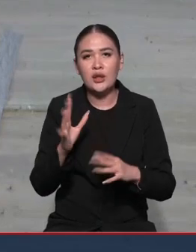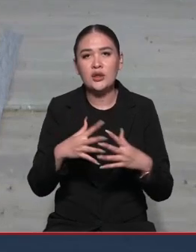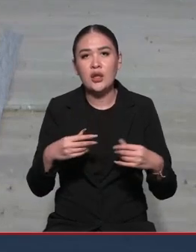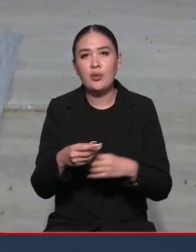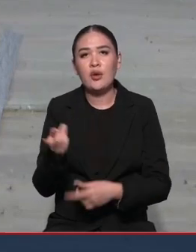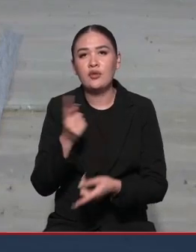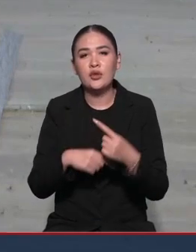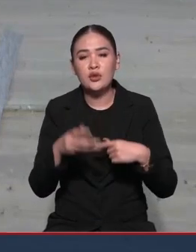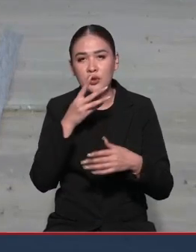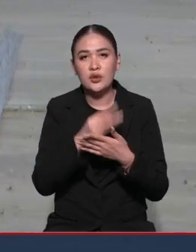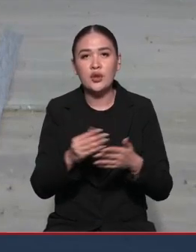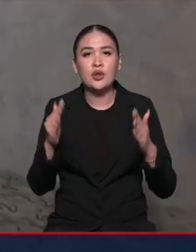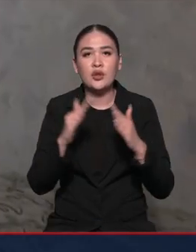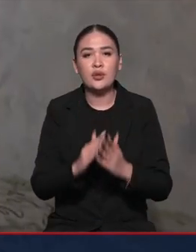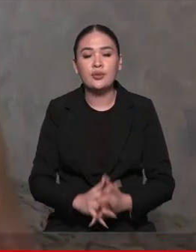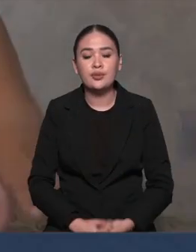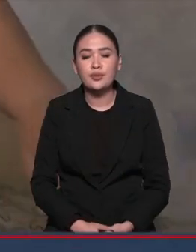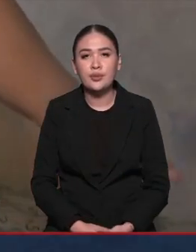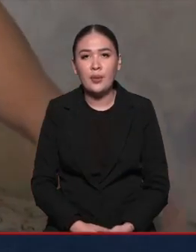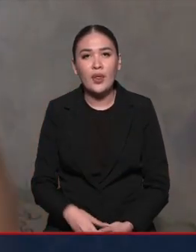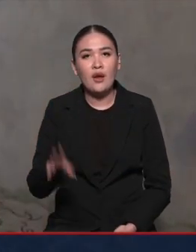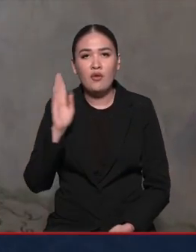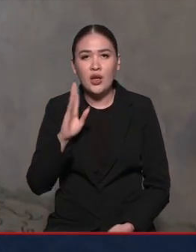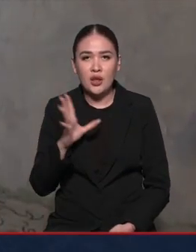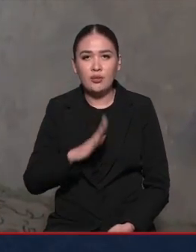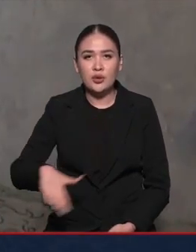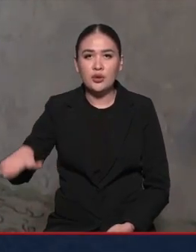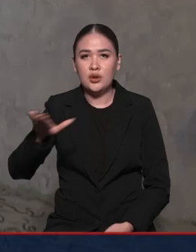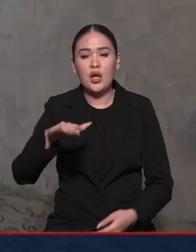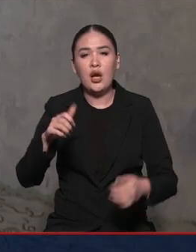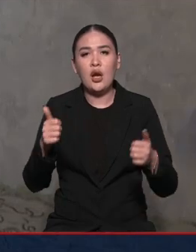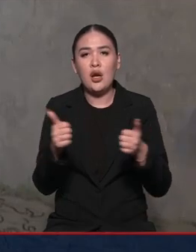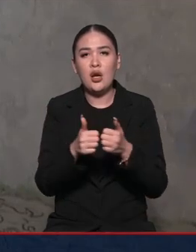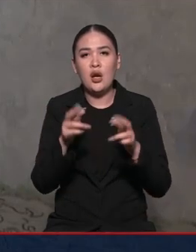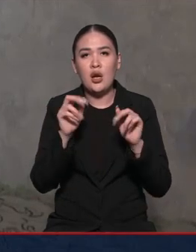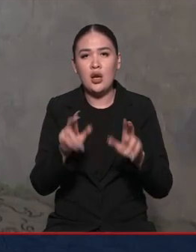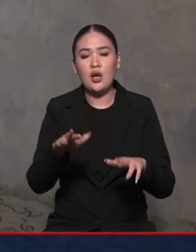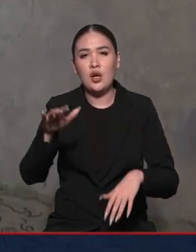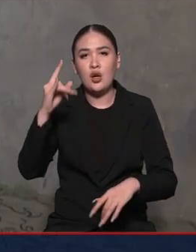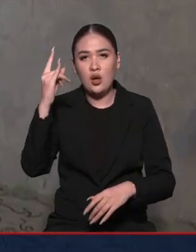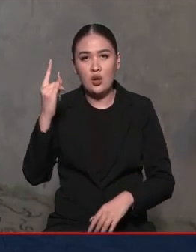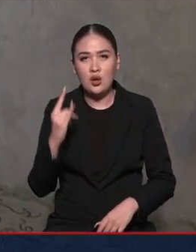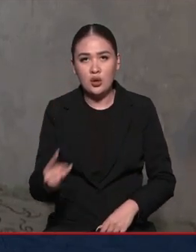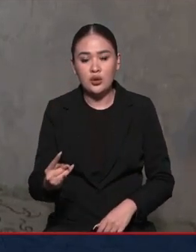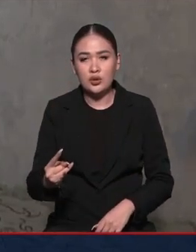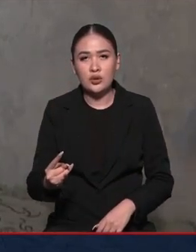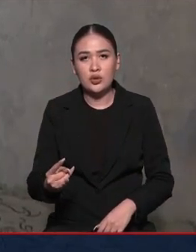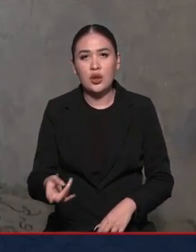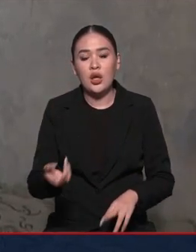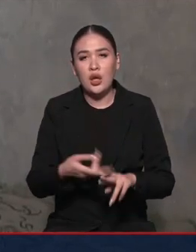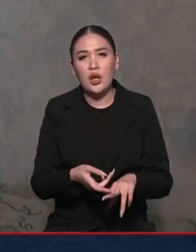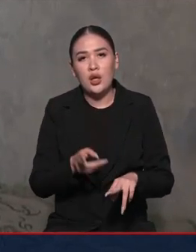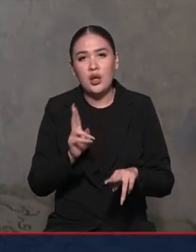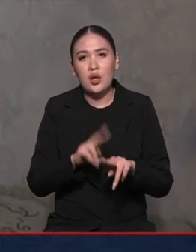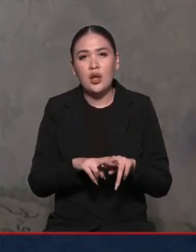в родные стены. Вода была вот на уровне, наверное, ну, окон, можно сказать, вот так вот, на уровне окон. Да, конечно,